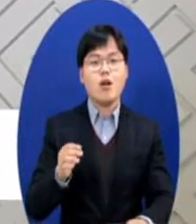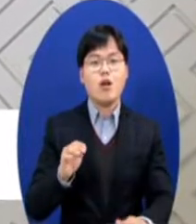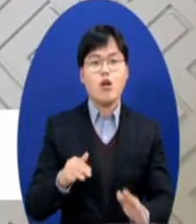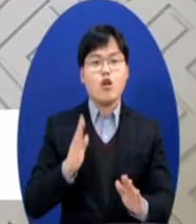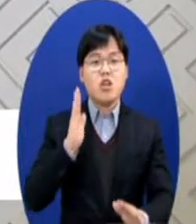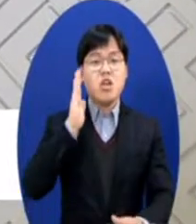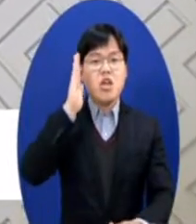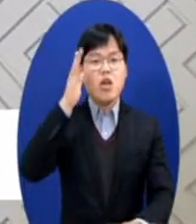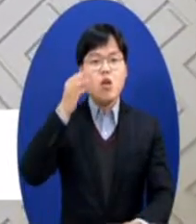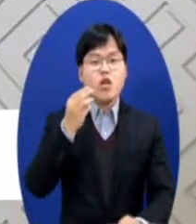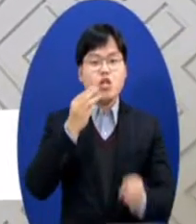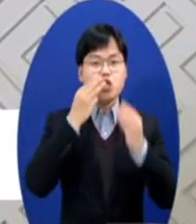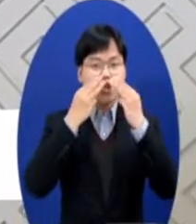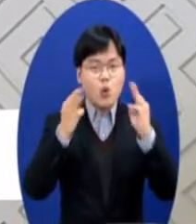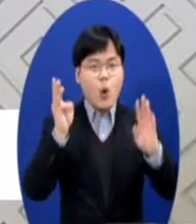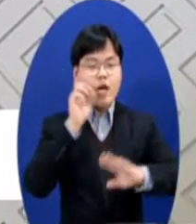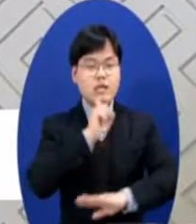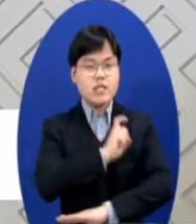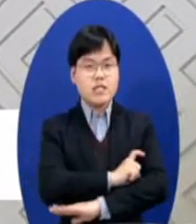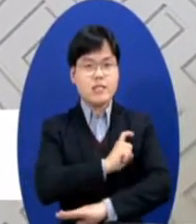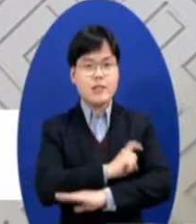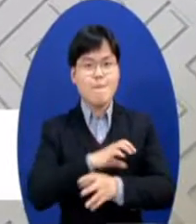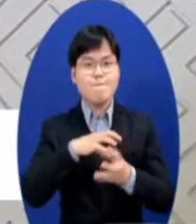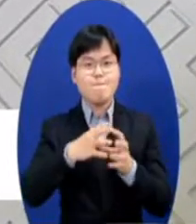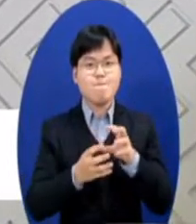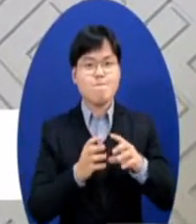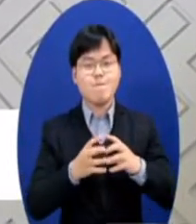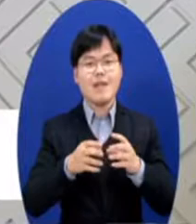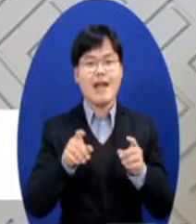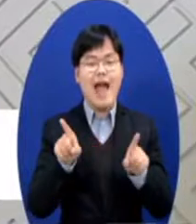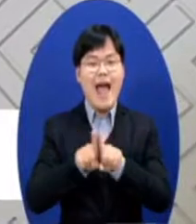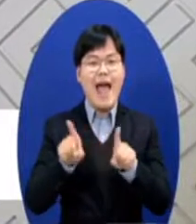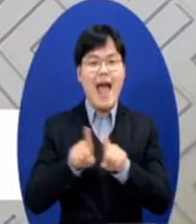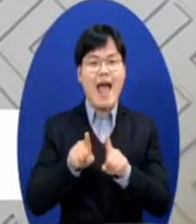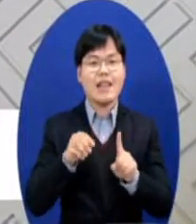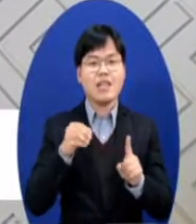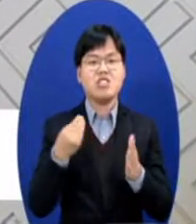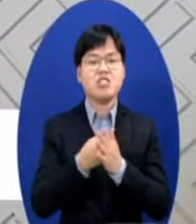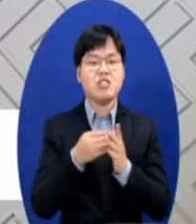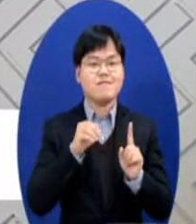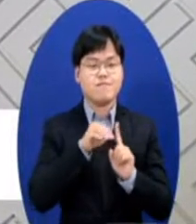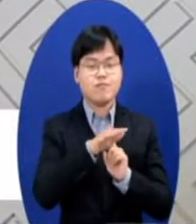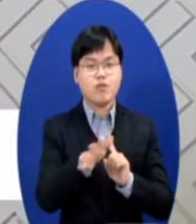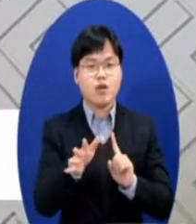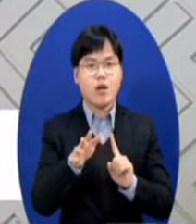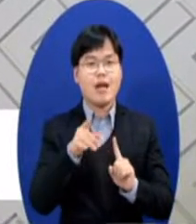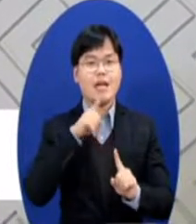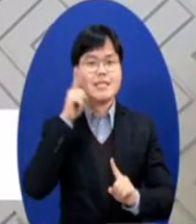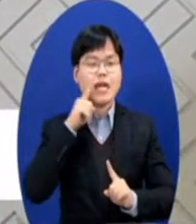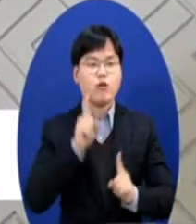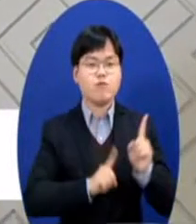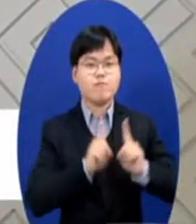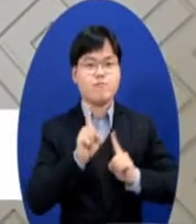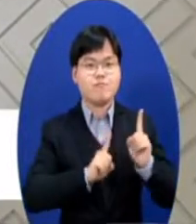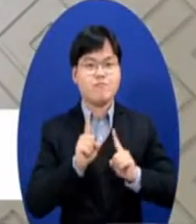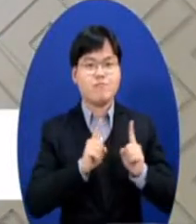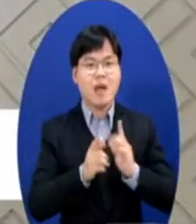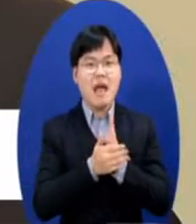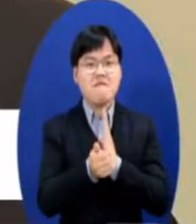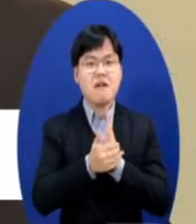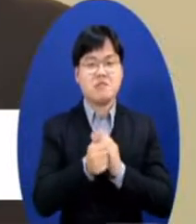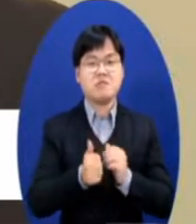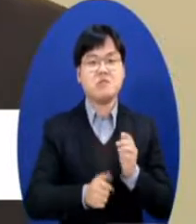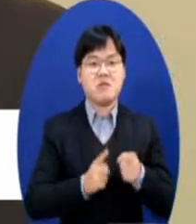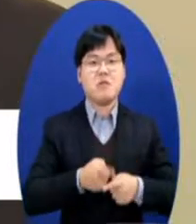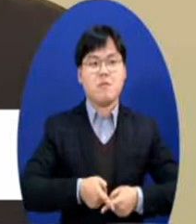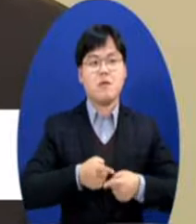орсныхын дараа зөвхөн шинжлэх ухааны хичээлүүдийг нь дэлхийн стандартад нэвтрүүлэх ажлуудыг зохион байгуулах юм бол залуучуудын маань өсөлт чадвар нэмэгдэнэ гэж